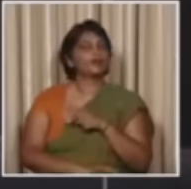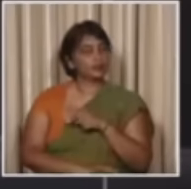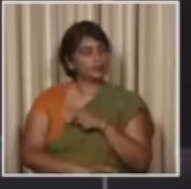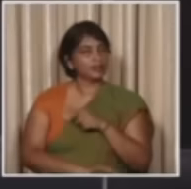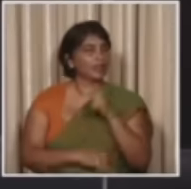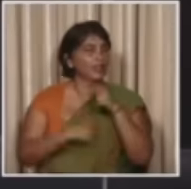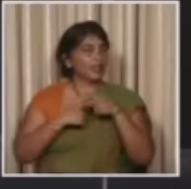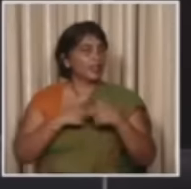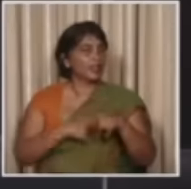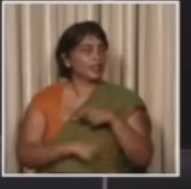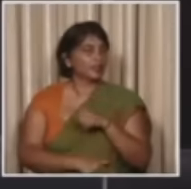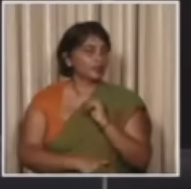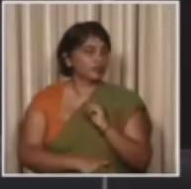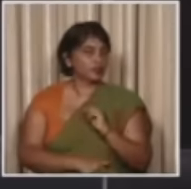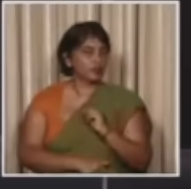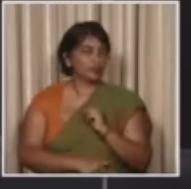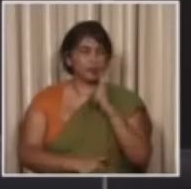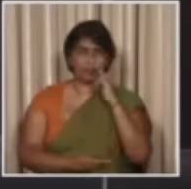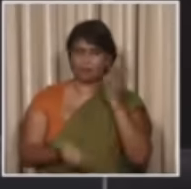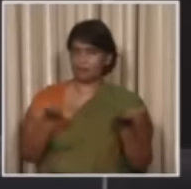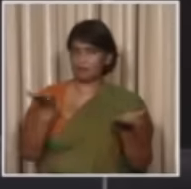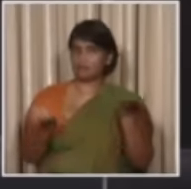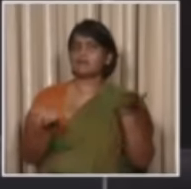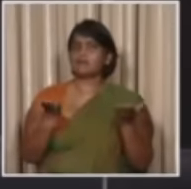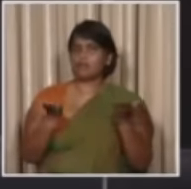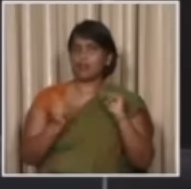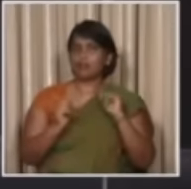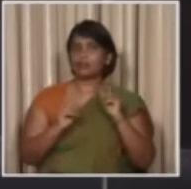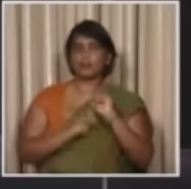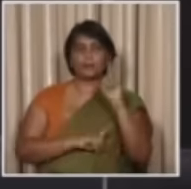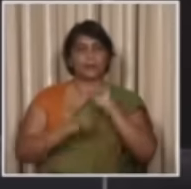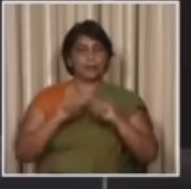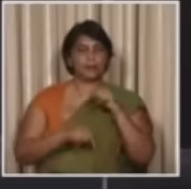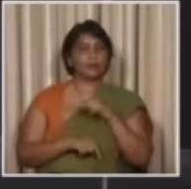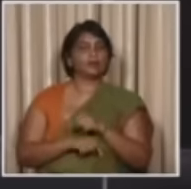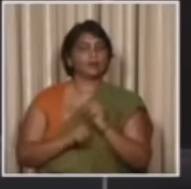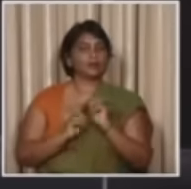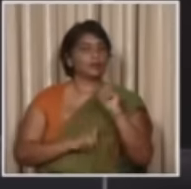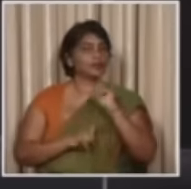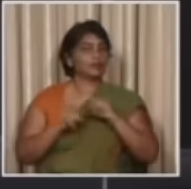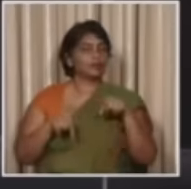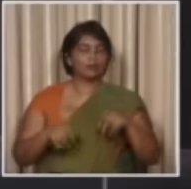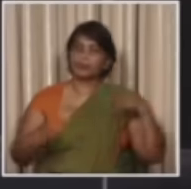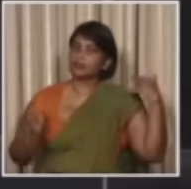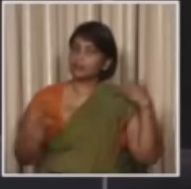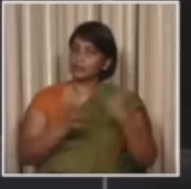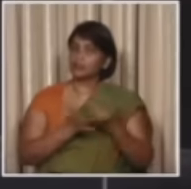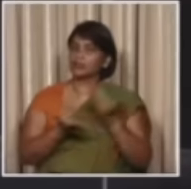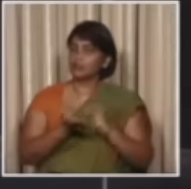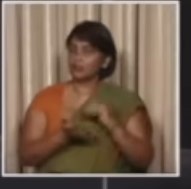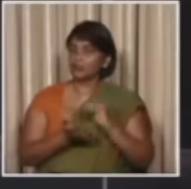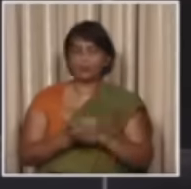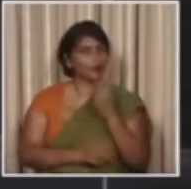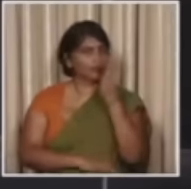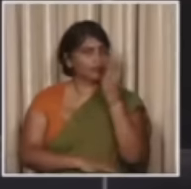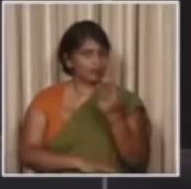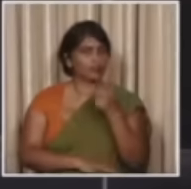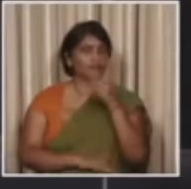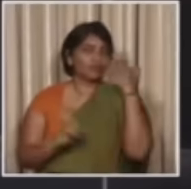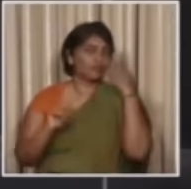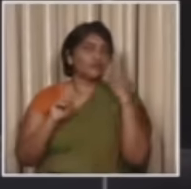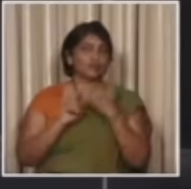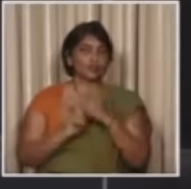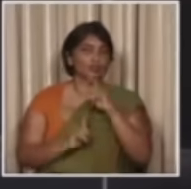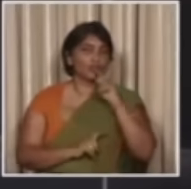ඒකට හේතුව චෙක් ඇන් බැලන්ස් කියන එක දීලා තින්නේ පාර්ලිමේන්තුවට. මේ පාර්ලිමේන්තු ඉතිහාසයේ අවස්ථා දෙකකදී මේ